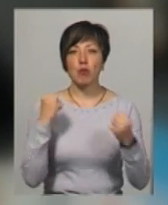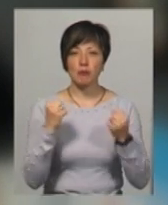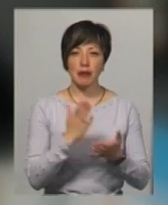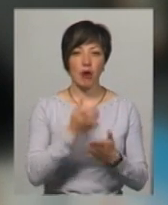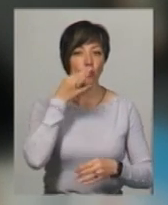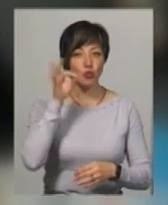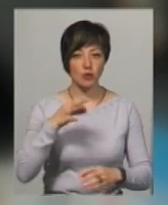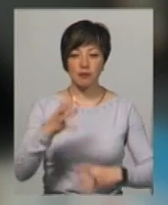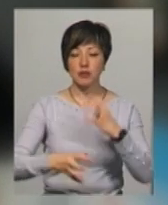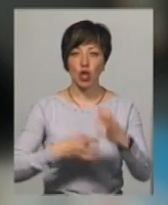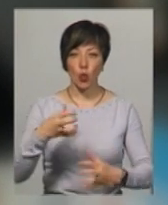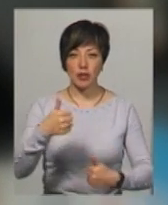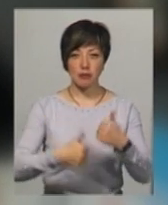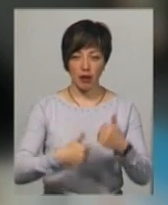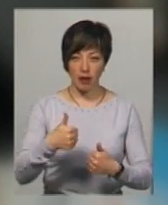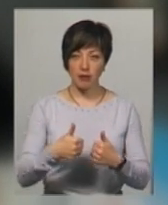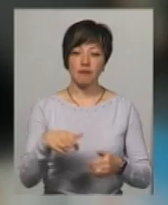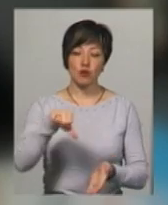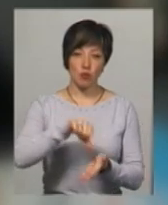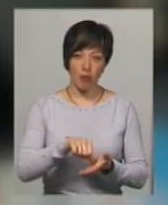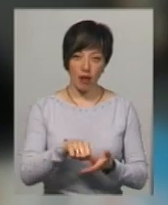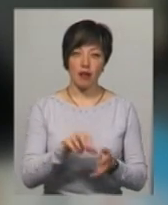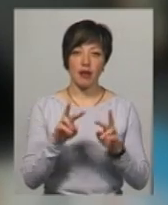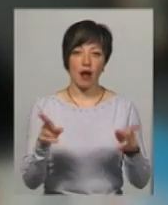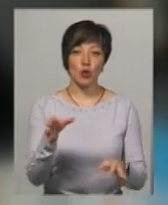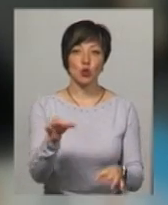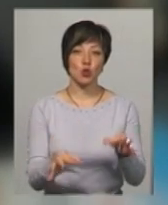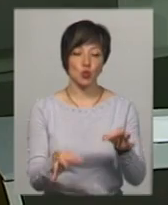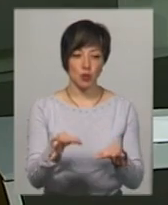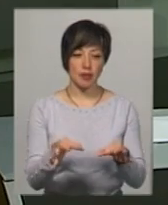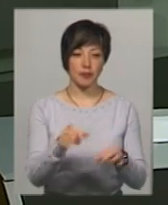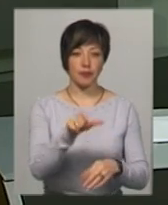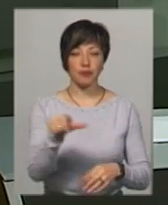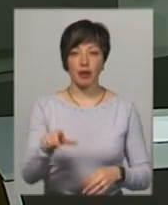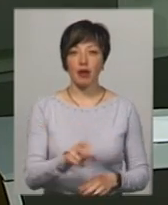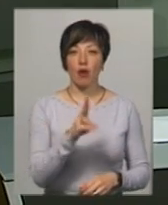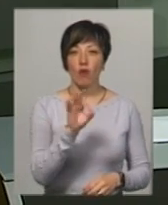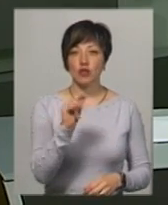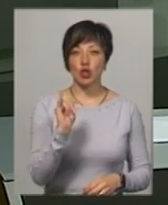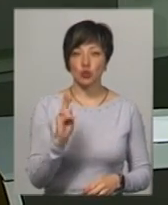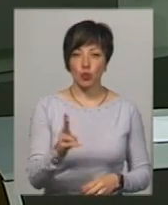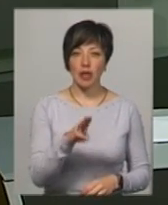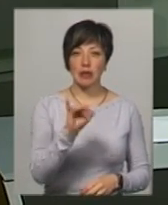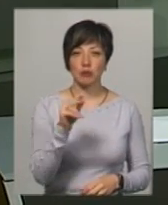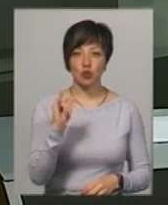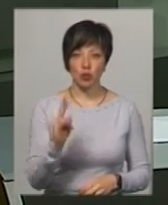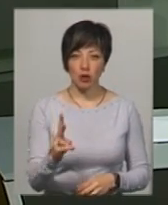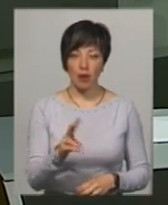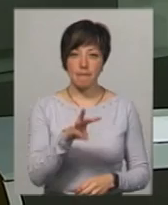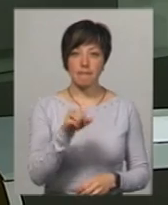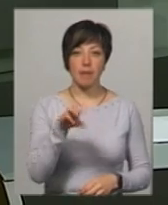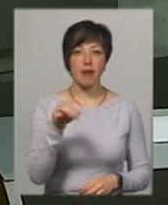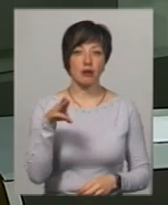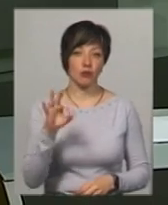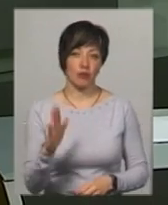мають досвід міжнародних чемпіонатів, на змаганнях виступали у якості суддів. Це Анна Ковчальчук, Валерія Тимчук та Олег